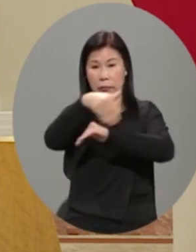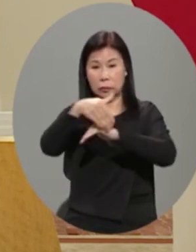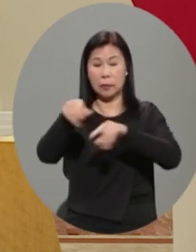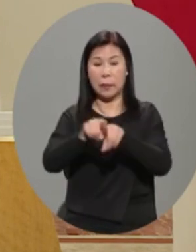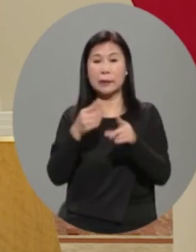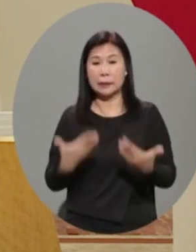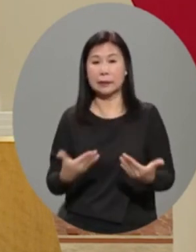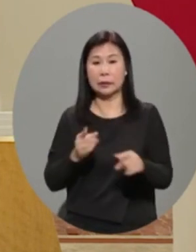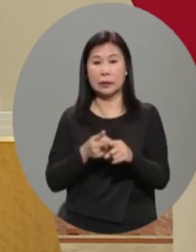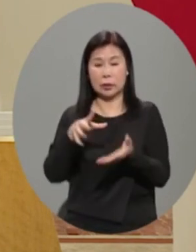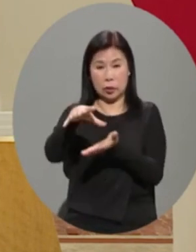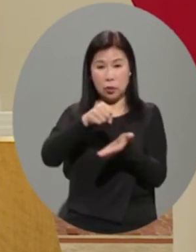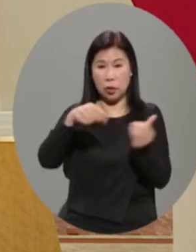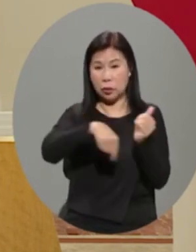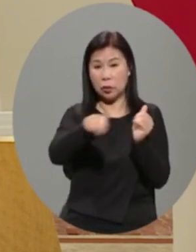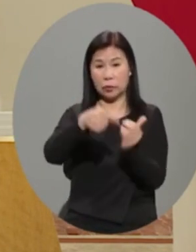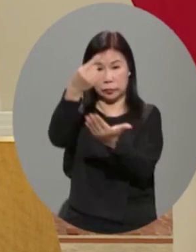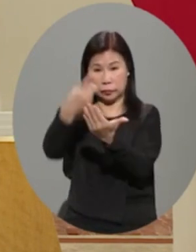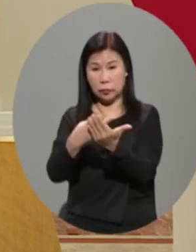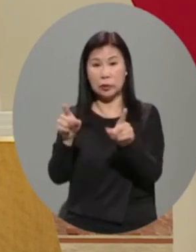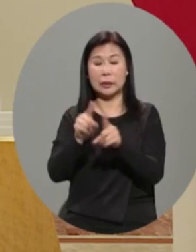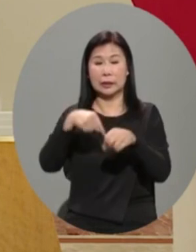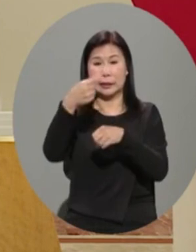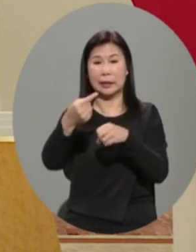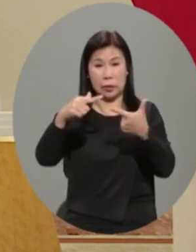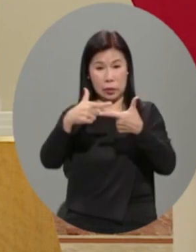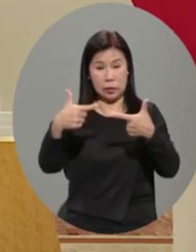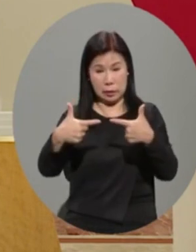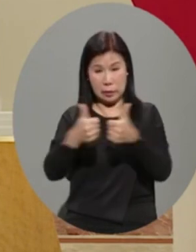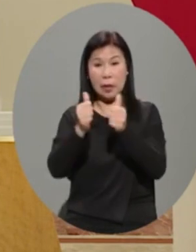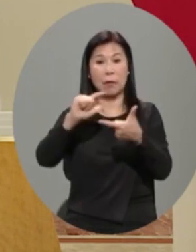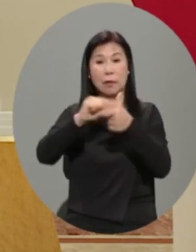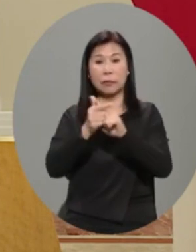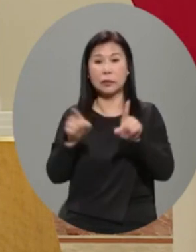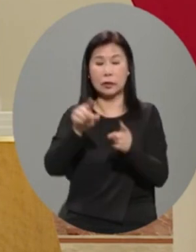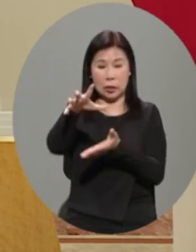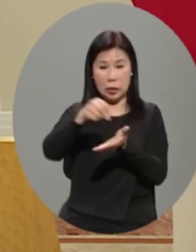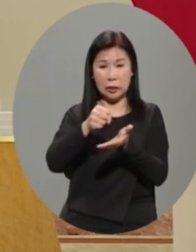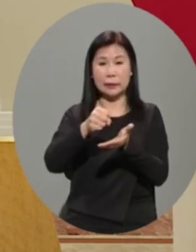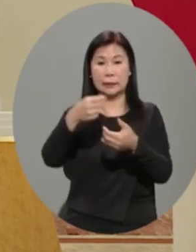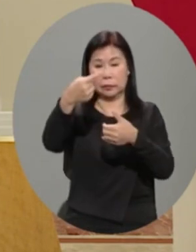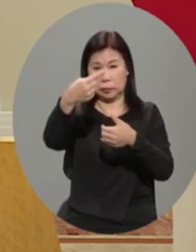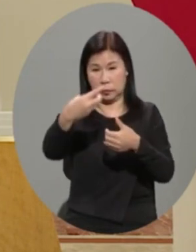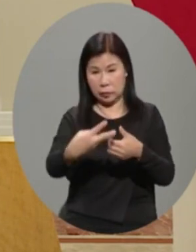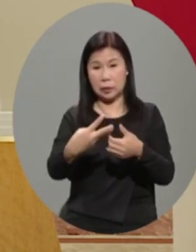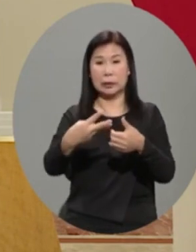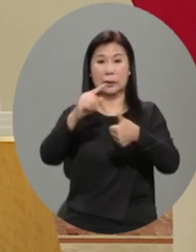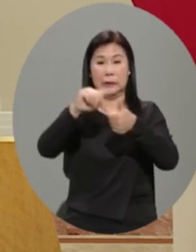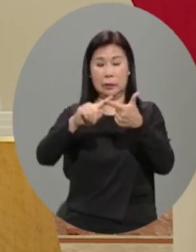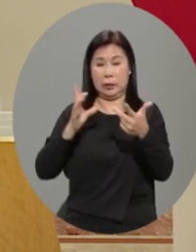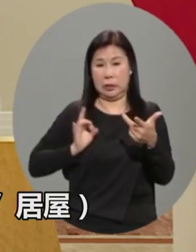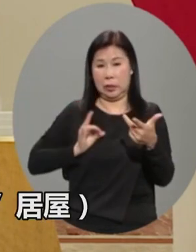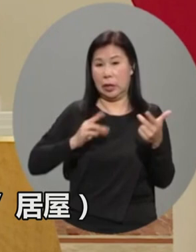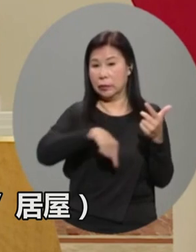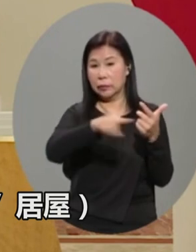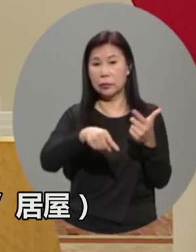然後運用收回土地條例和其他適用的條例，收回以下三類私人土